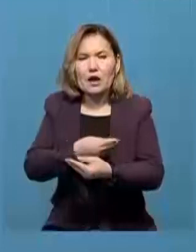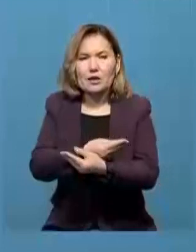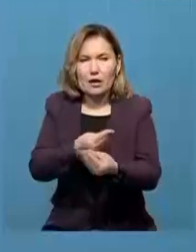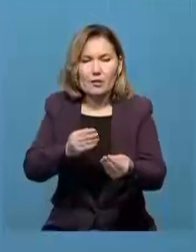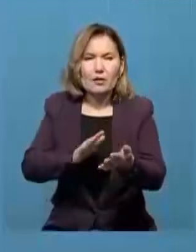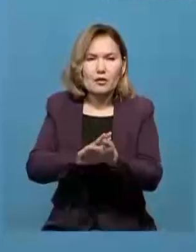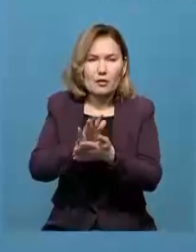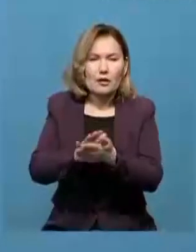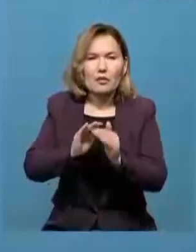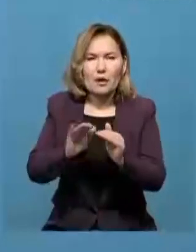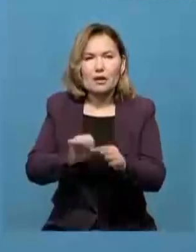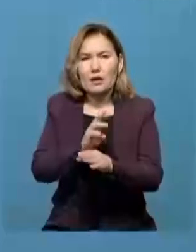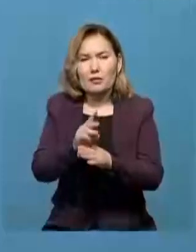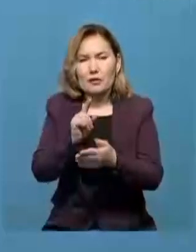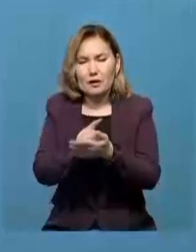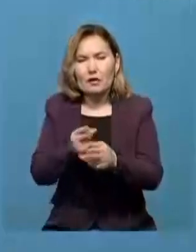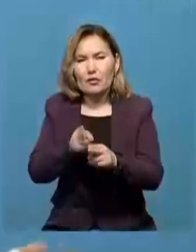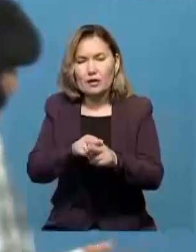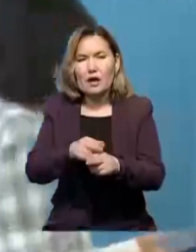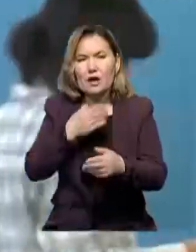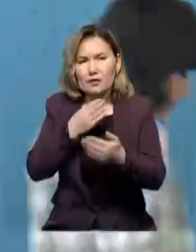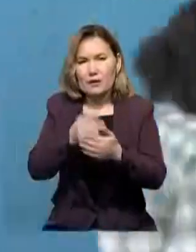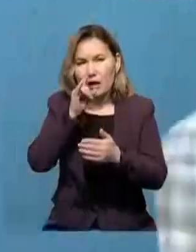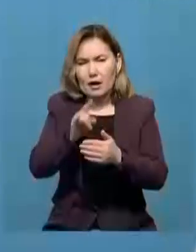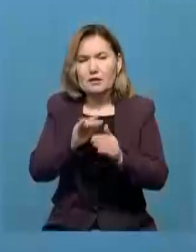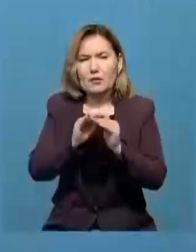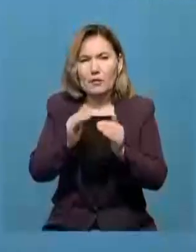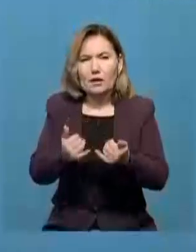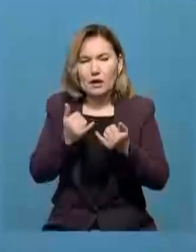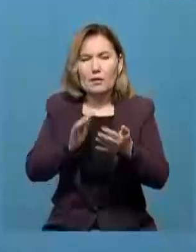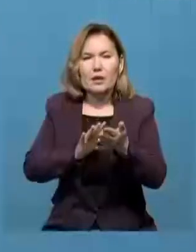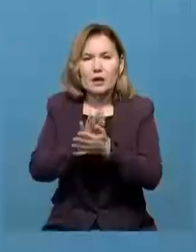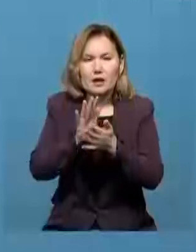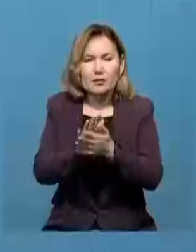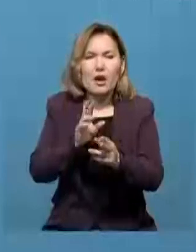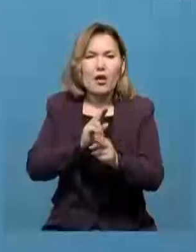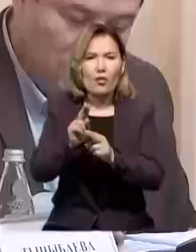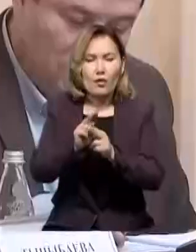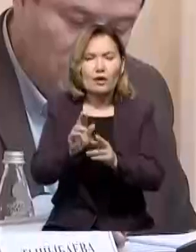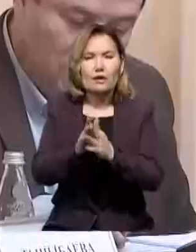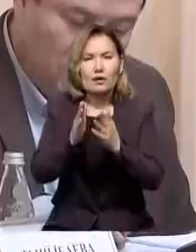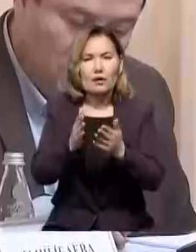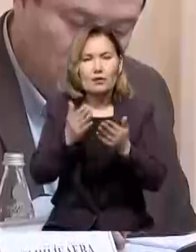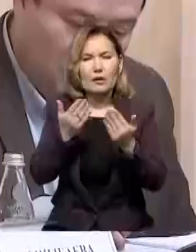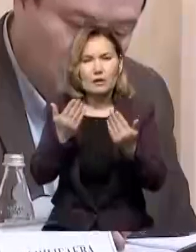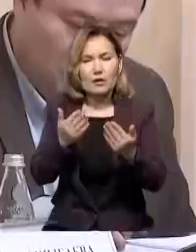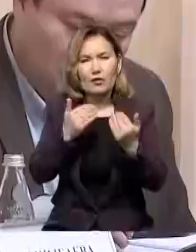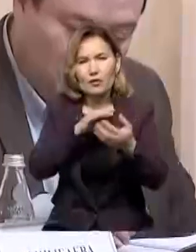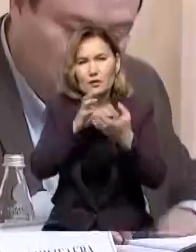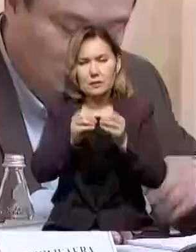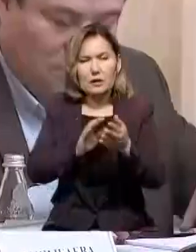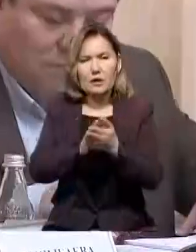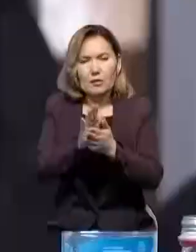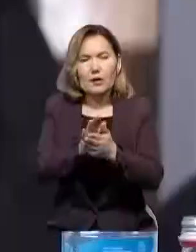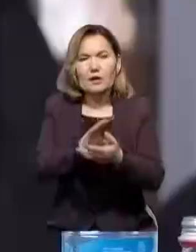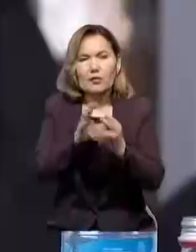жүзеге асырып отырмыз ба? Енді сондай қаражатты бөлу арқылы балаларды оқуға тәрбиелеу. Өңірлік басылымдардың өкілдері